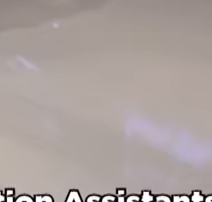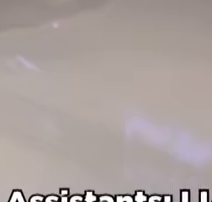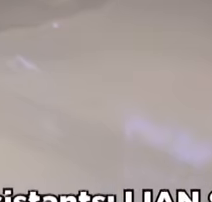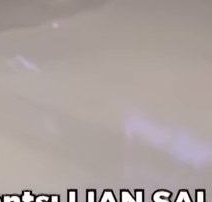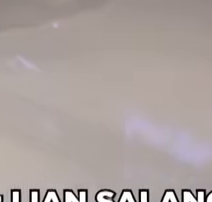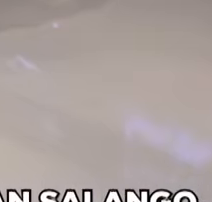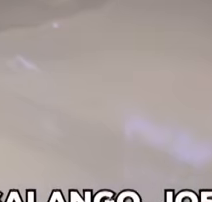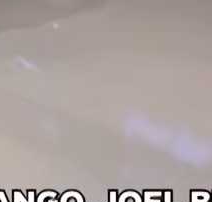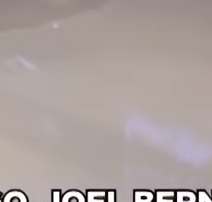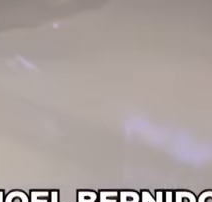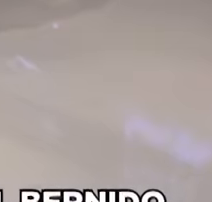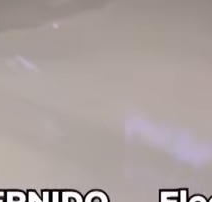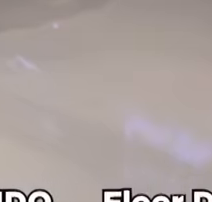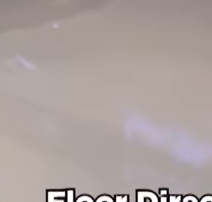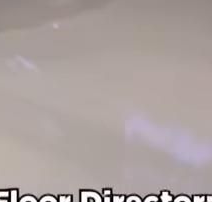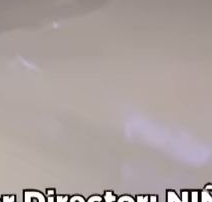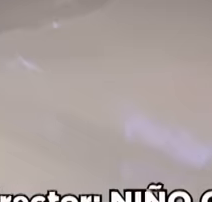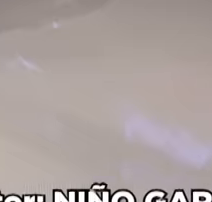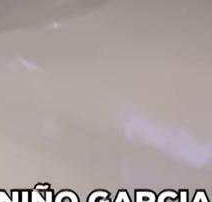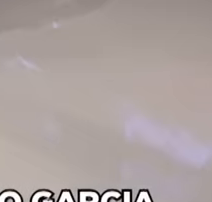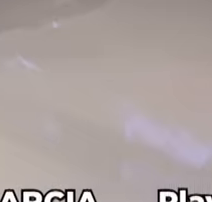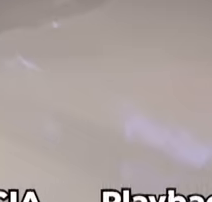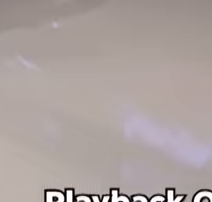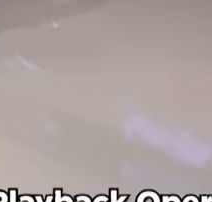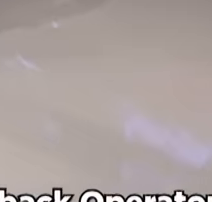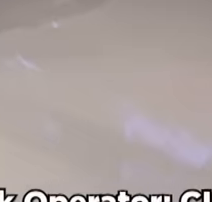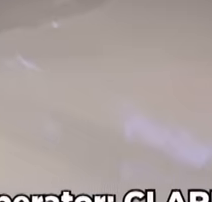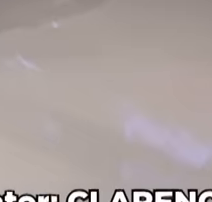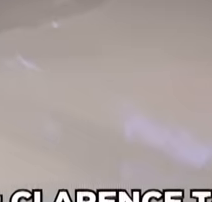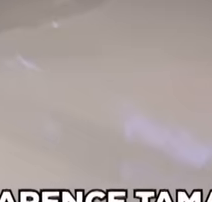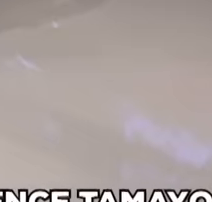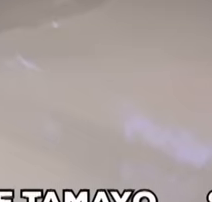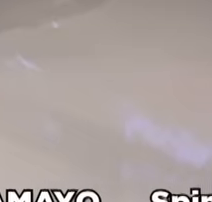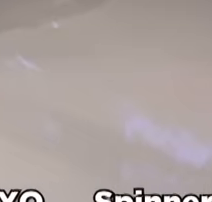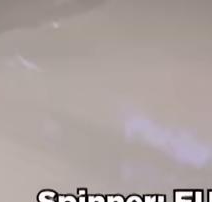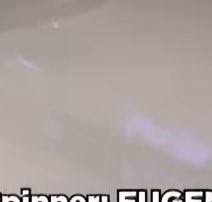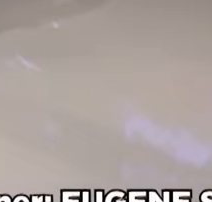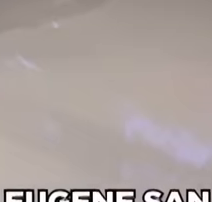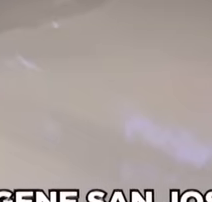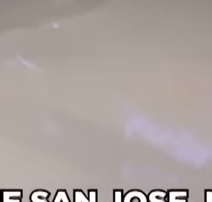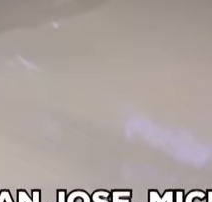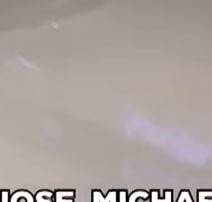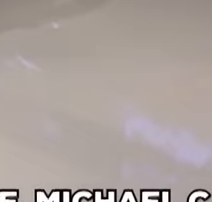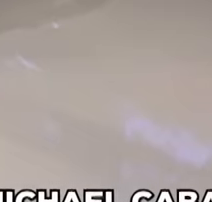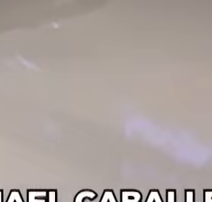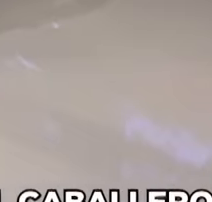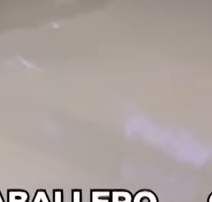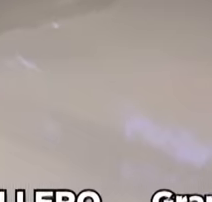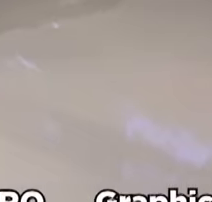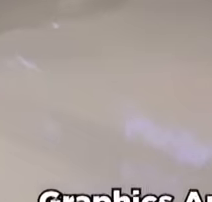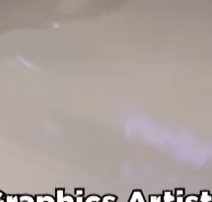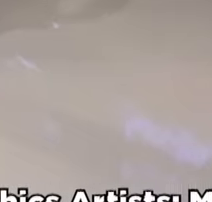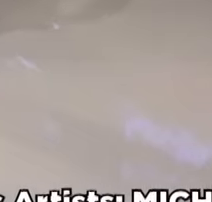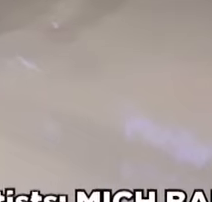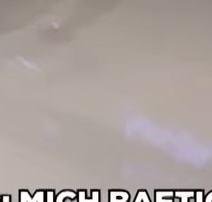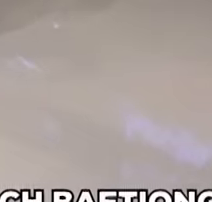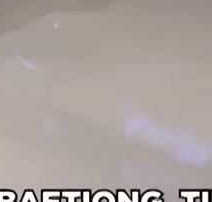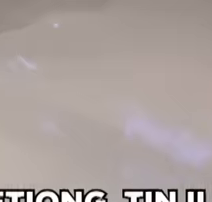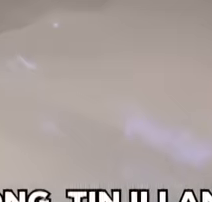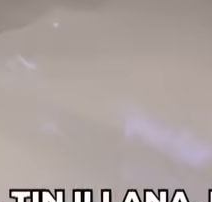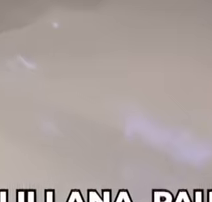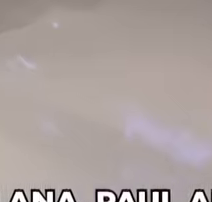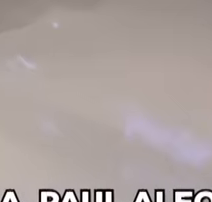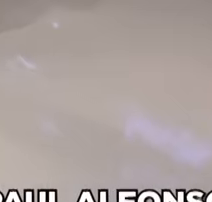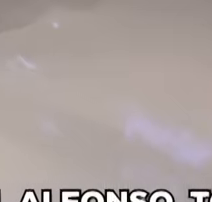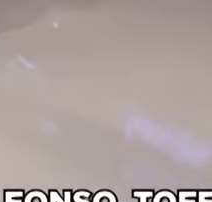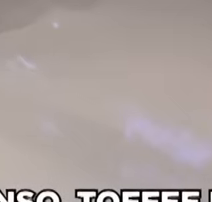nilalagay ko Pasko na lang. Mga star na sa halip na mantakot. Oh. Kahit Halloween, guys. Pasko